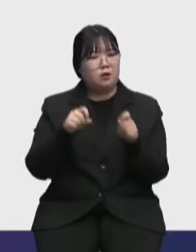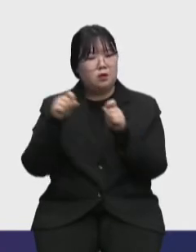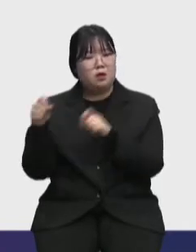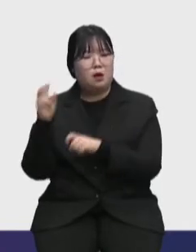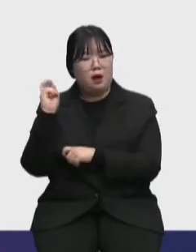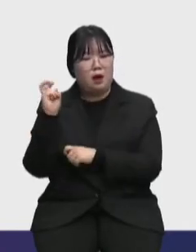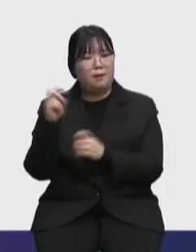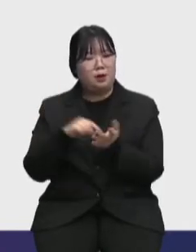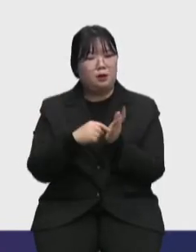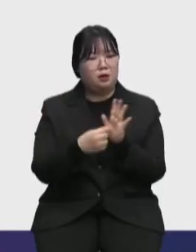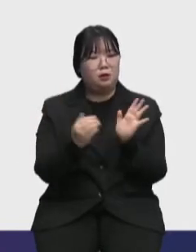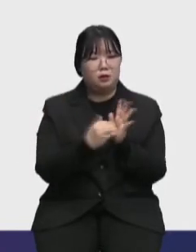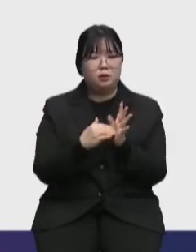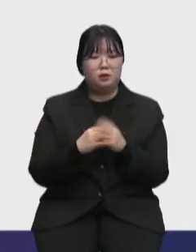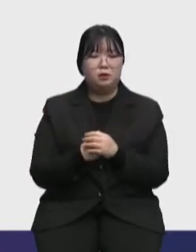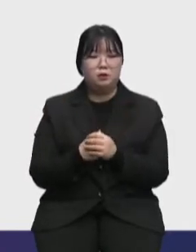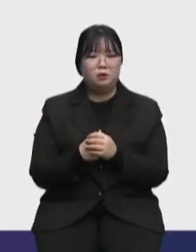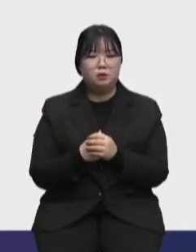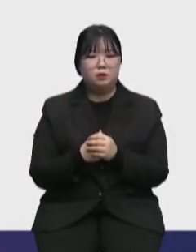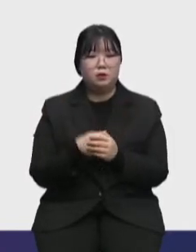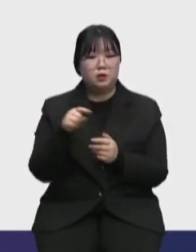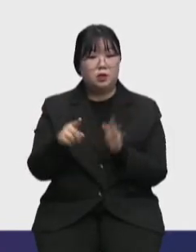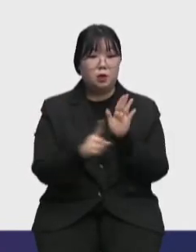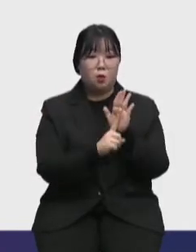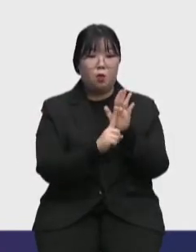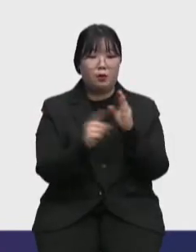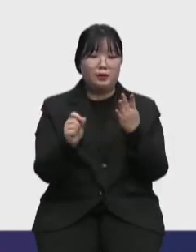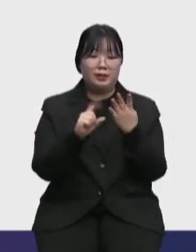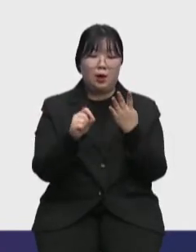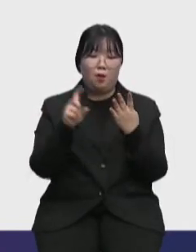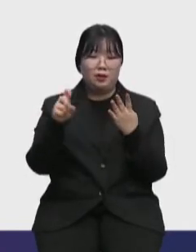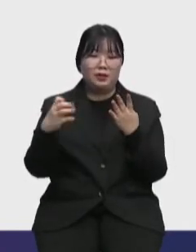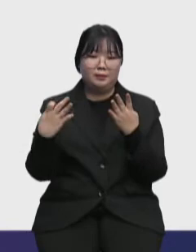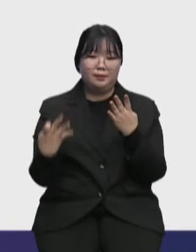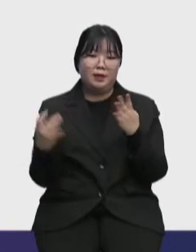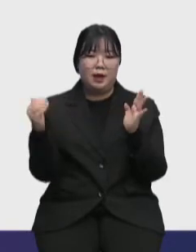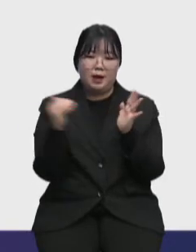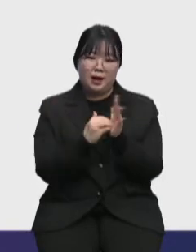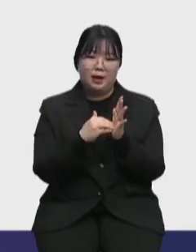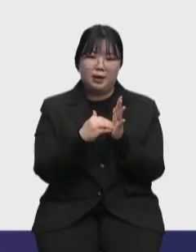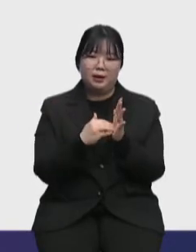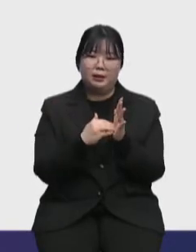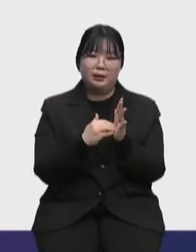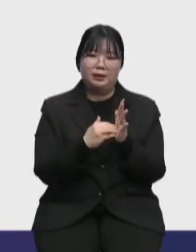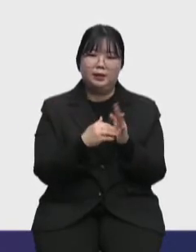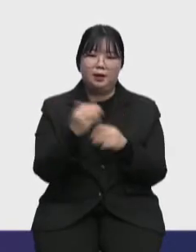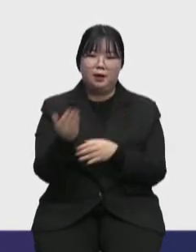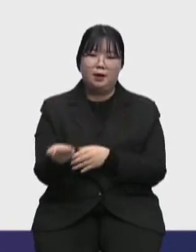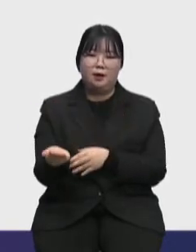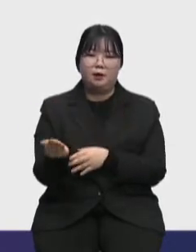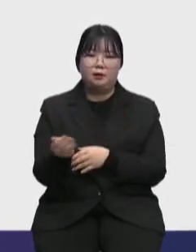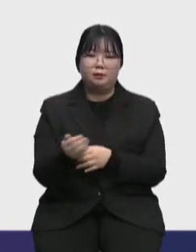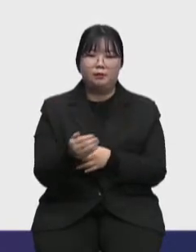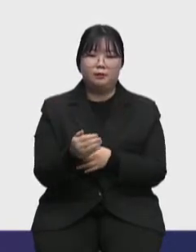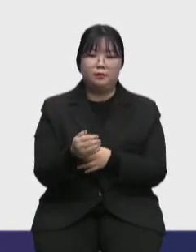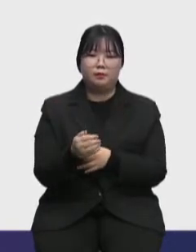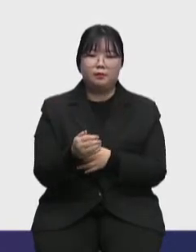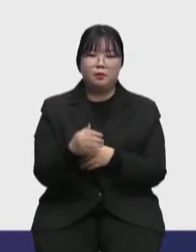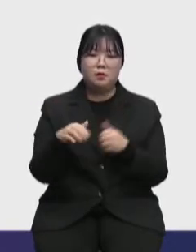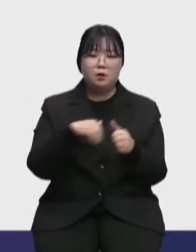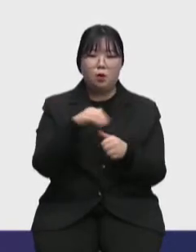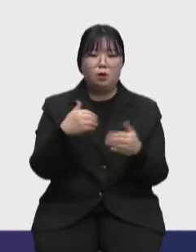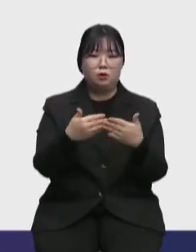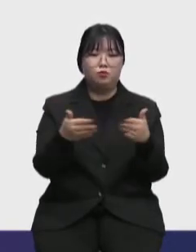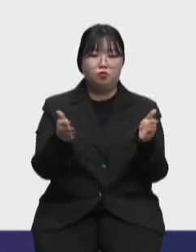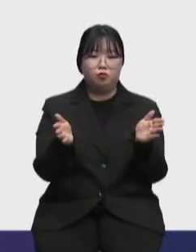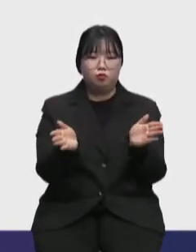있다고 보도했는데요. 이번 공모는 4월 14일까지 앞으로 54일이 남았으며 환경부와 수도권 매립지 공사가